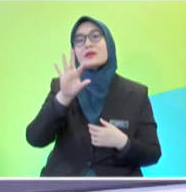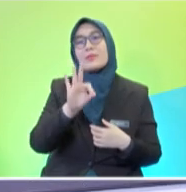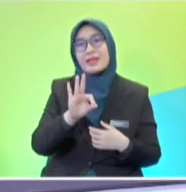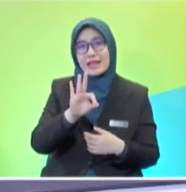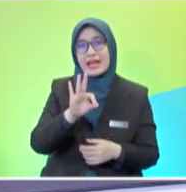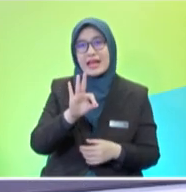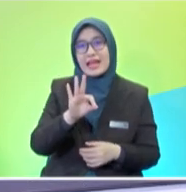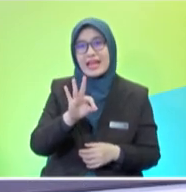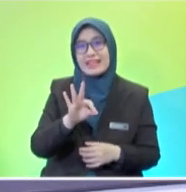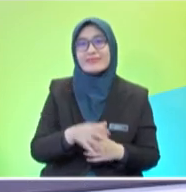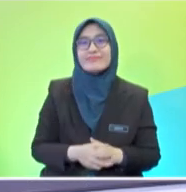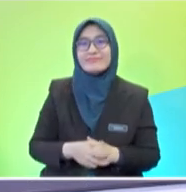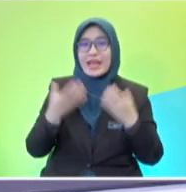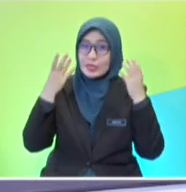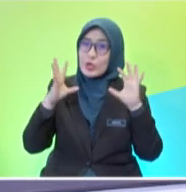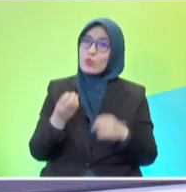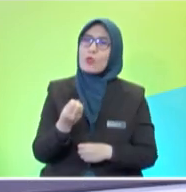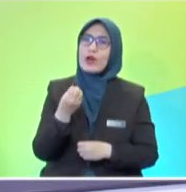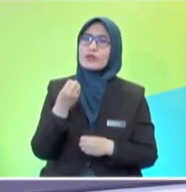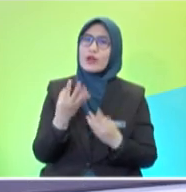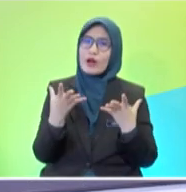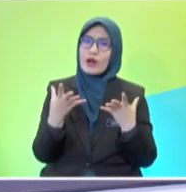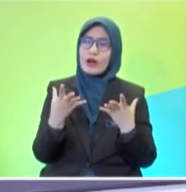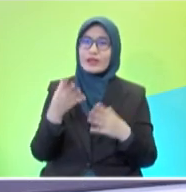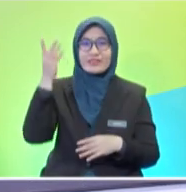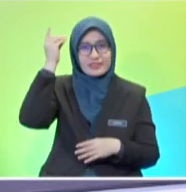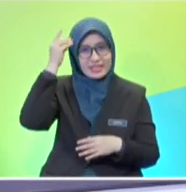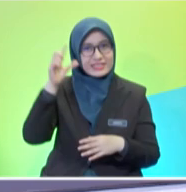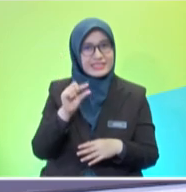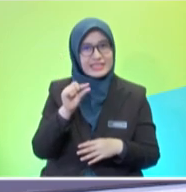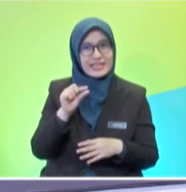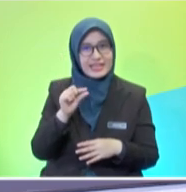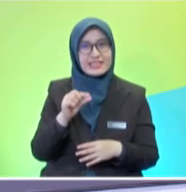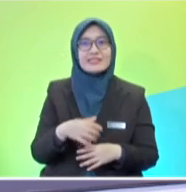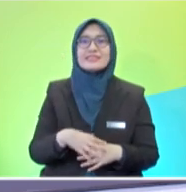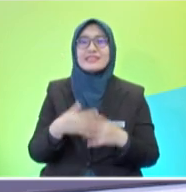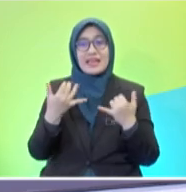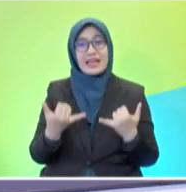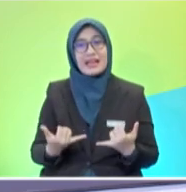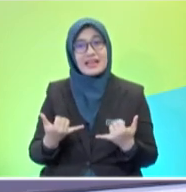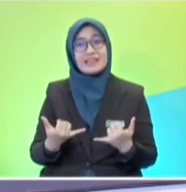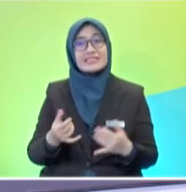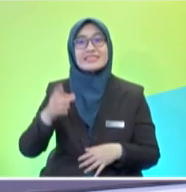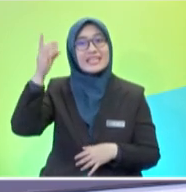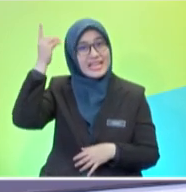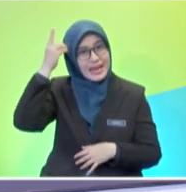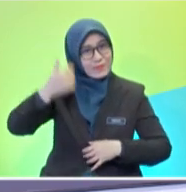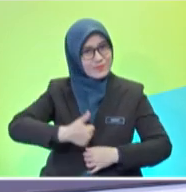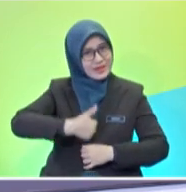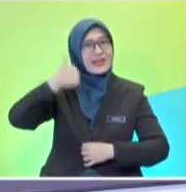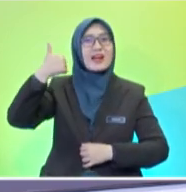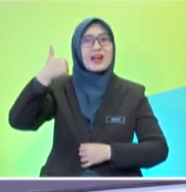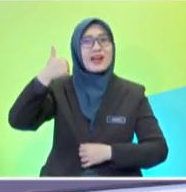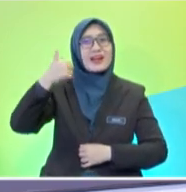enamnya banyak nampaknya kali ini denah yang menang sebab objek yang ada Pak